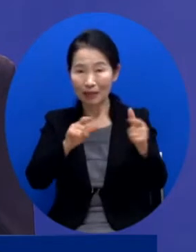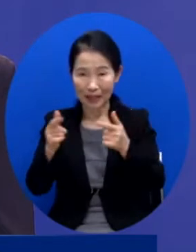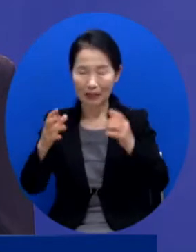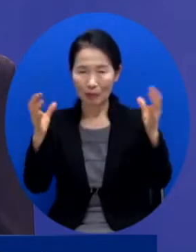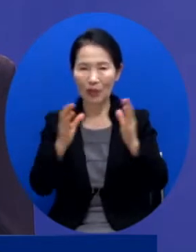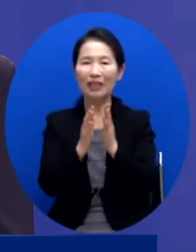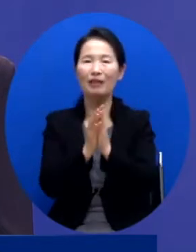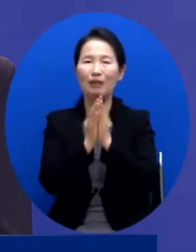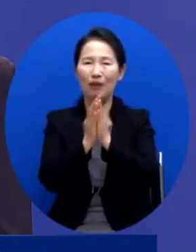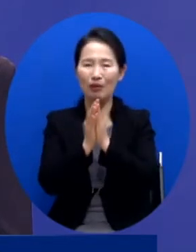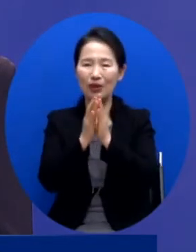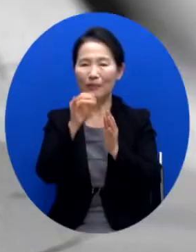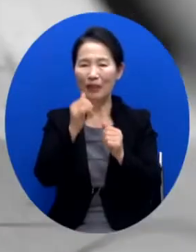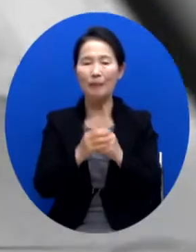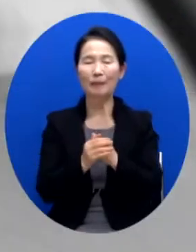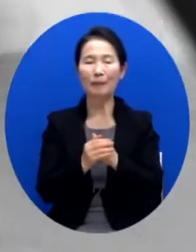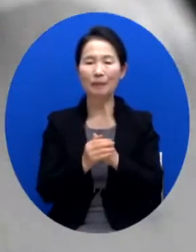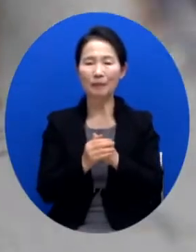송민석 깨집니다